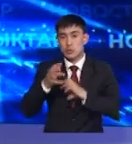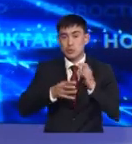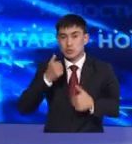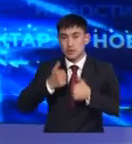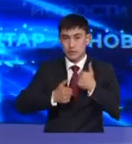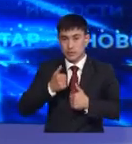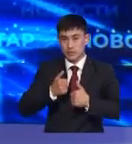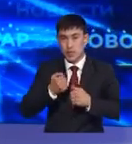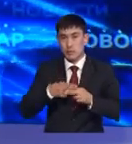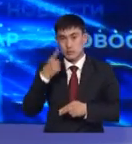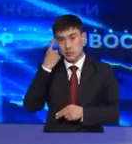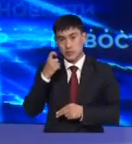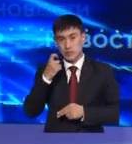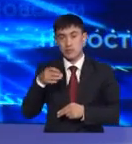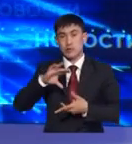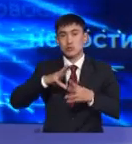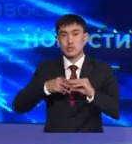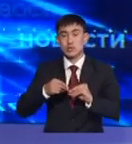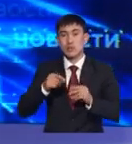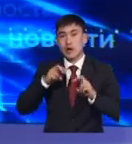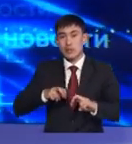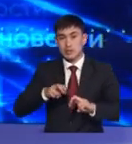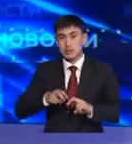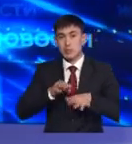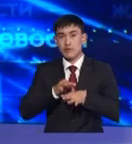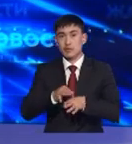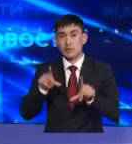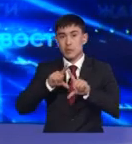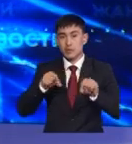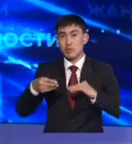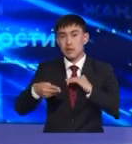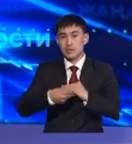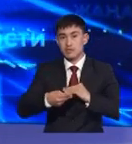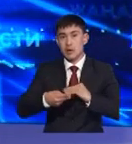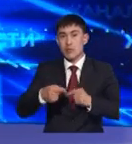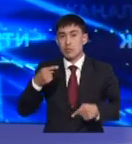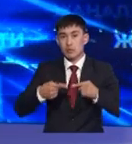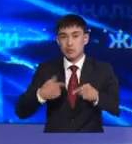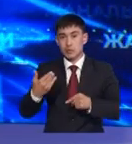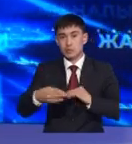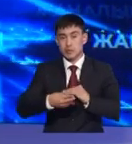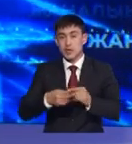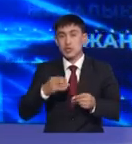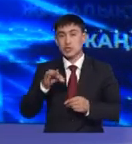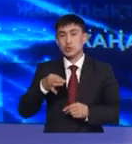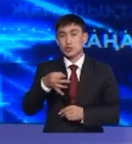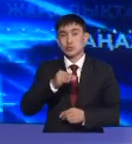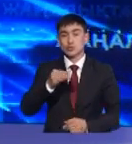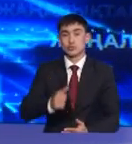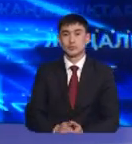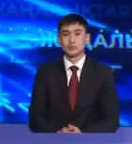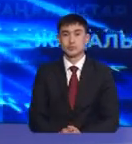международных соревнованиях. Об этом стало известно по результатам анализа, проведенного Департаментом агентства по противодействию коррупции по области